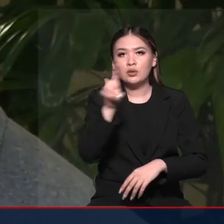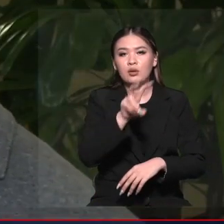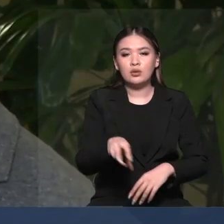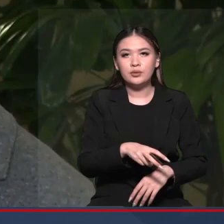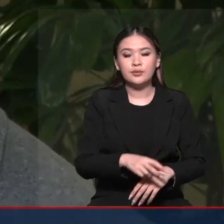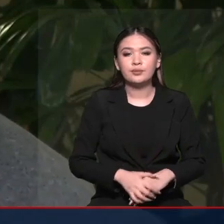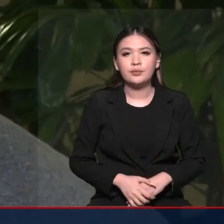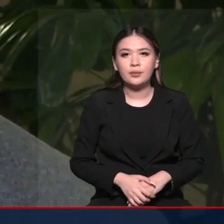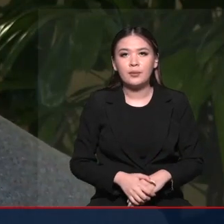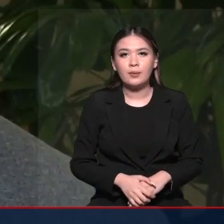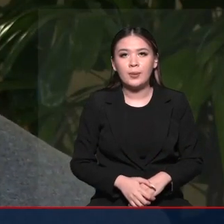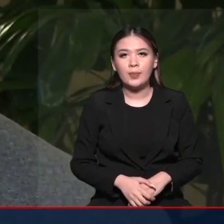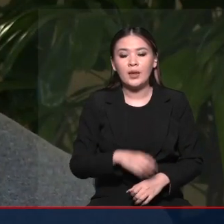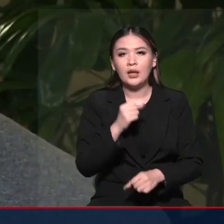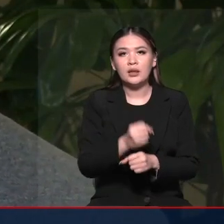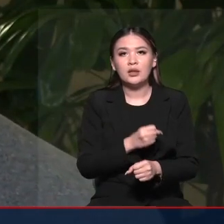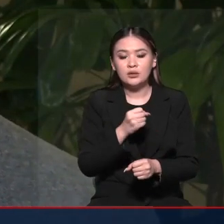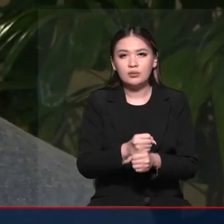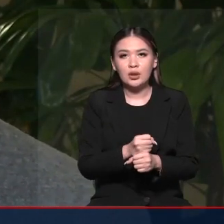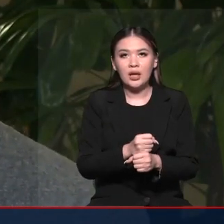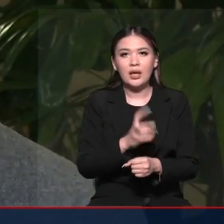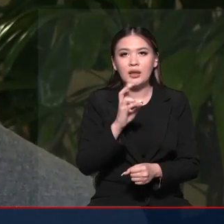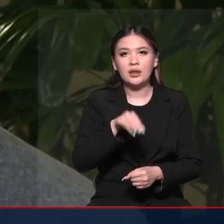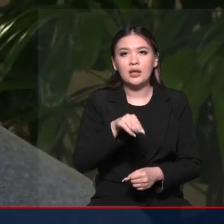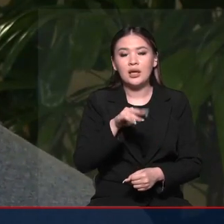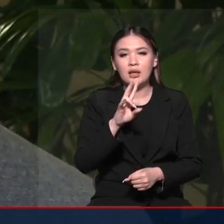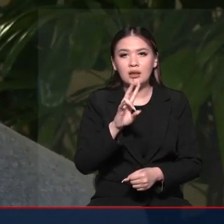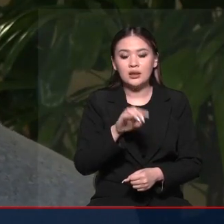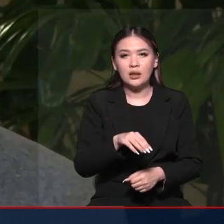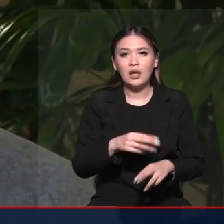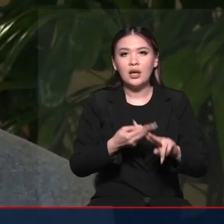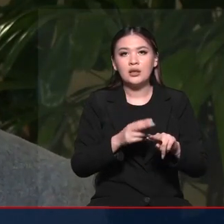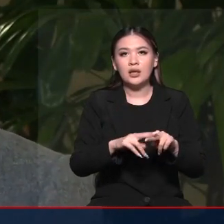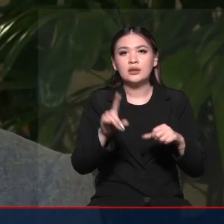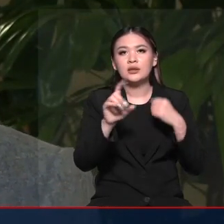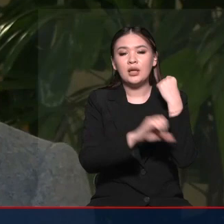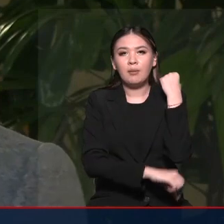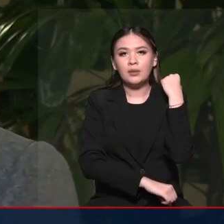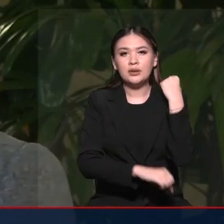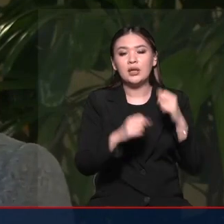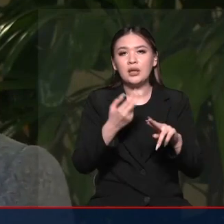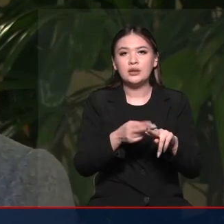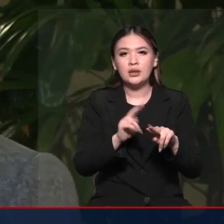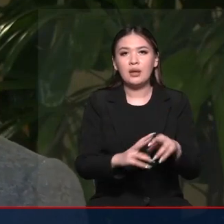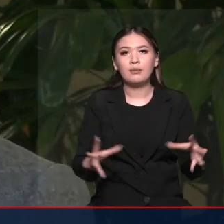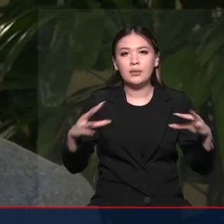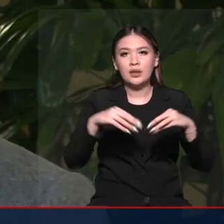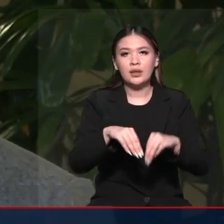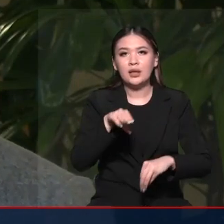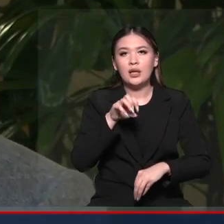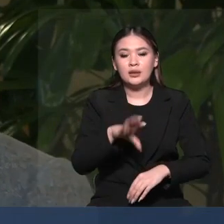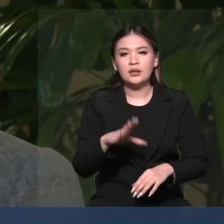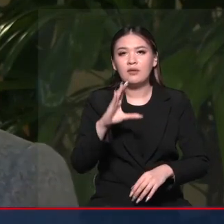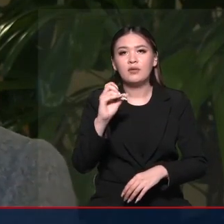предоставляем цикл разработки end-to-end с самого начала там, до конца, да, вместе с тестами, с